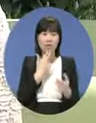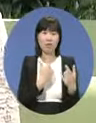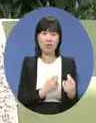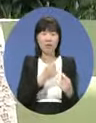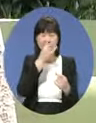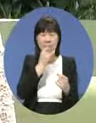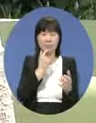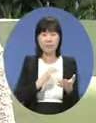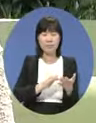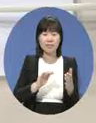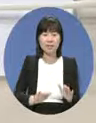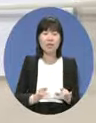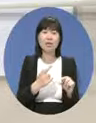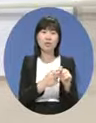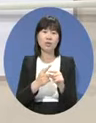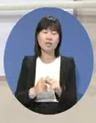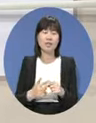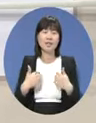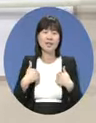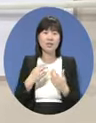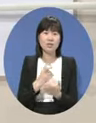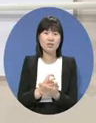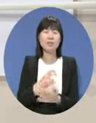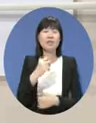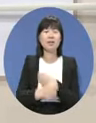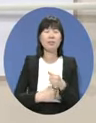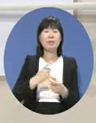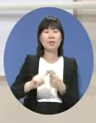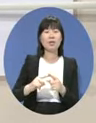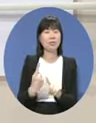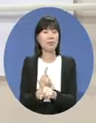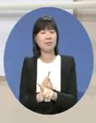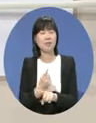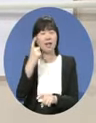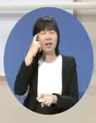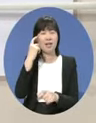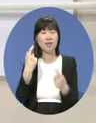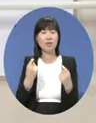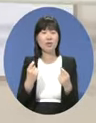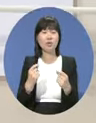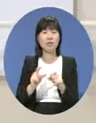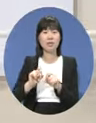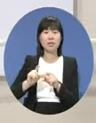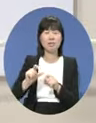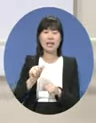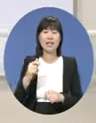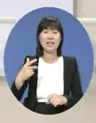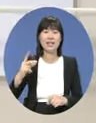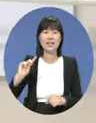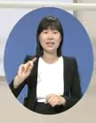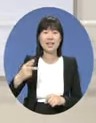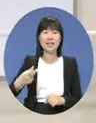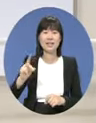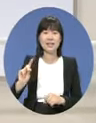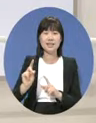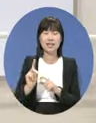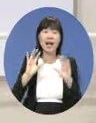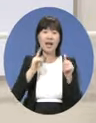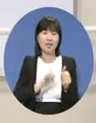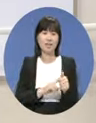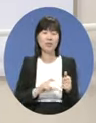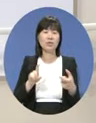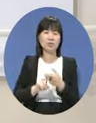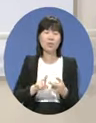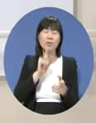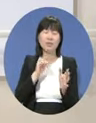되는 거죠. 그 다음에 중간에 게임 규칙을 자기 마음대로 좀 바꾸려고 하고. 이런 애들 주로 ADHD 아동들. 이런 애들 여기 많이